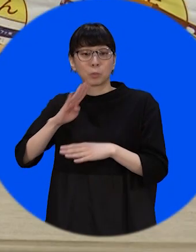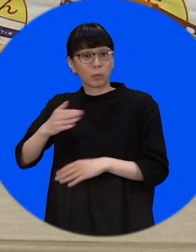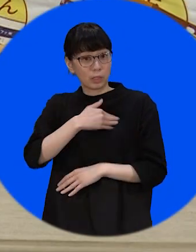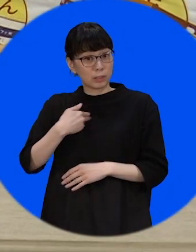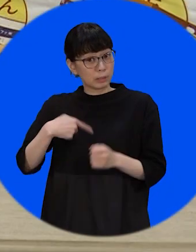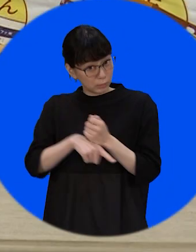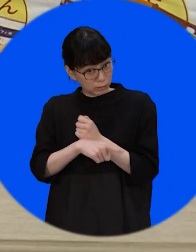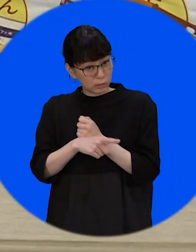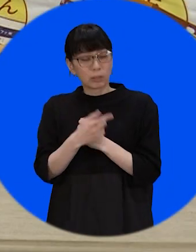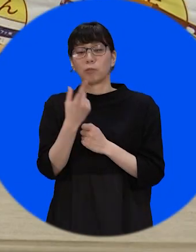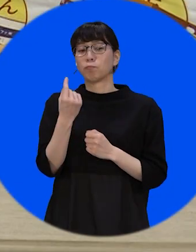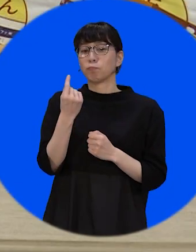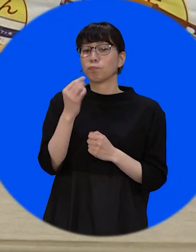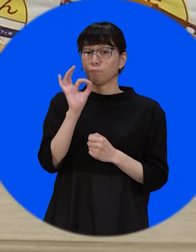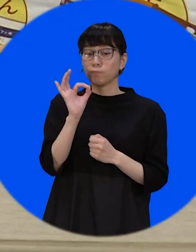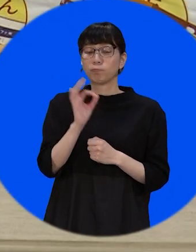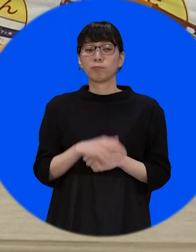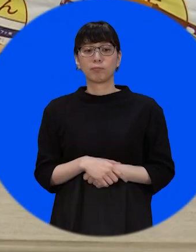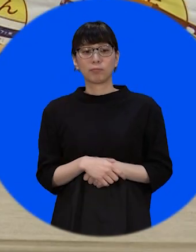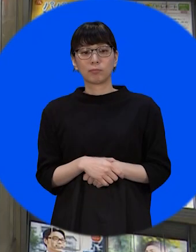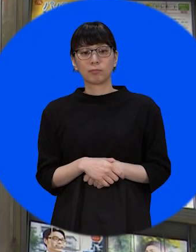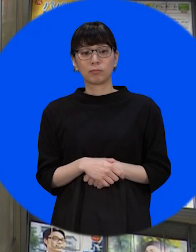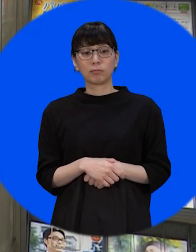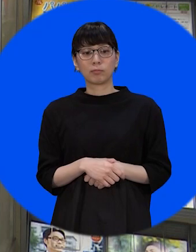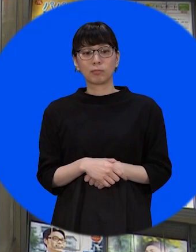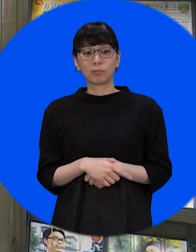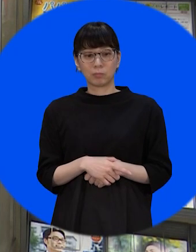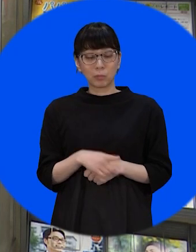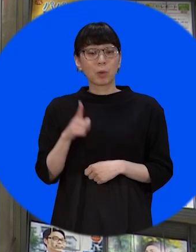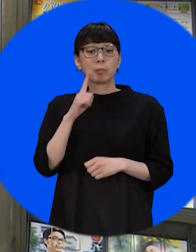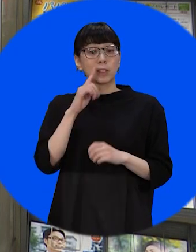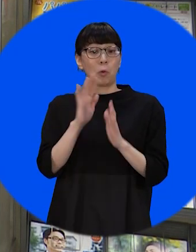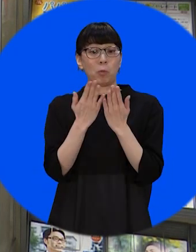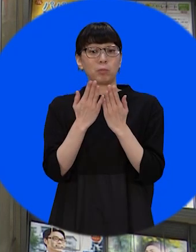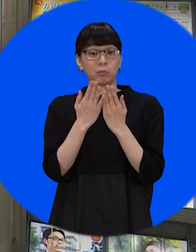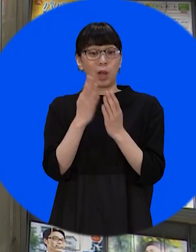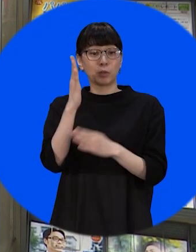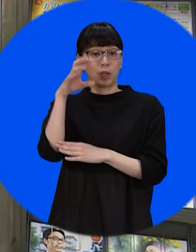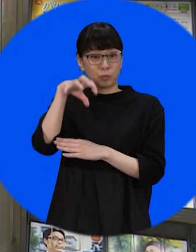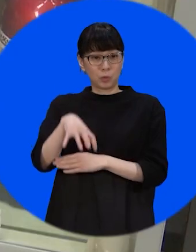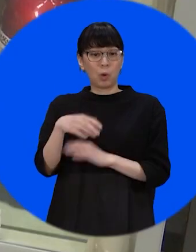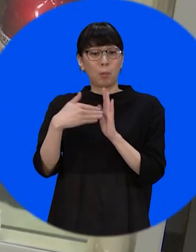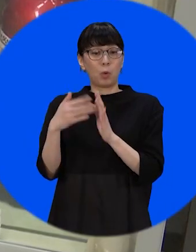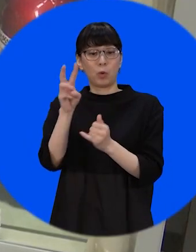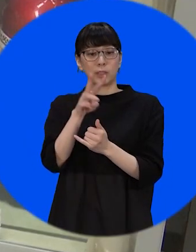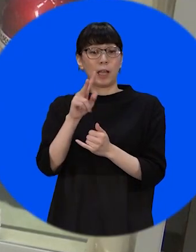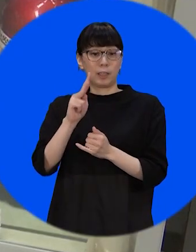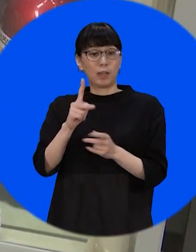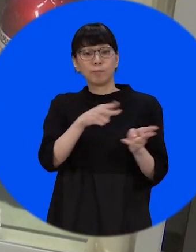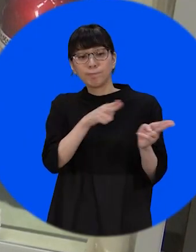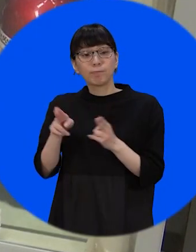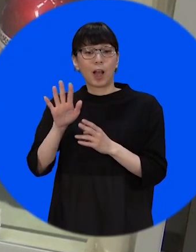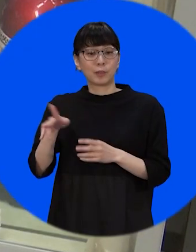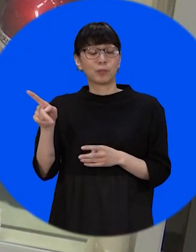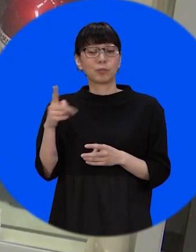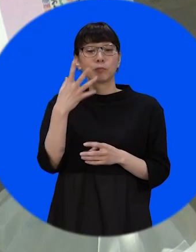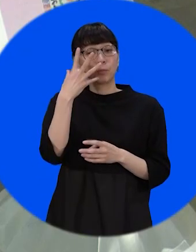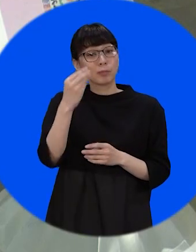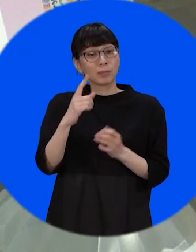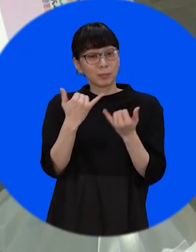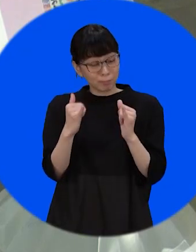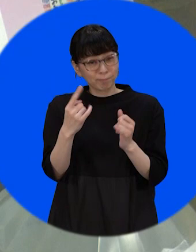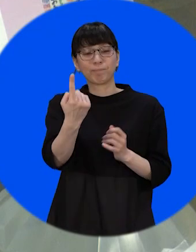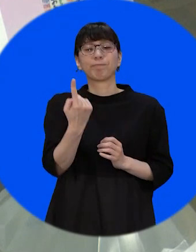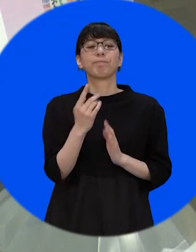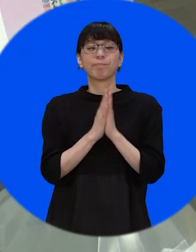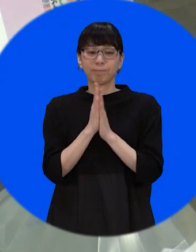ファックスとかご注文 そうですね できるということですよね。 こういったところの見本というのが区役所の防災課にありますので、はい、まあ、気になる方はぜひ手に取